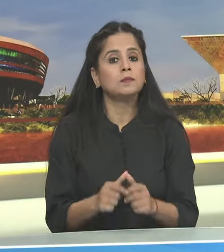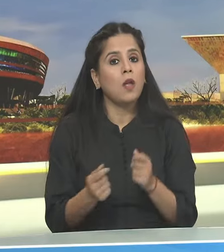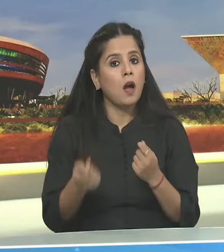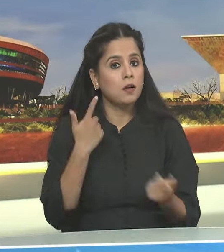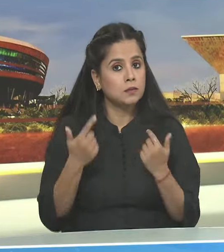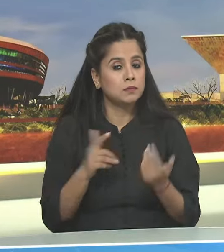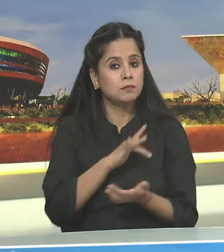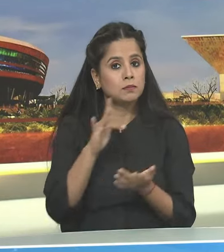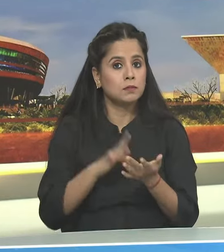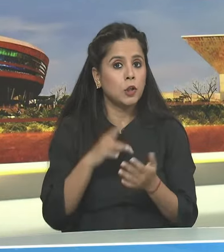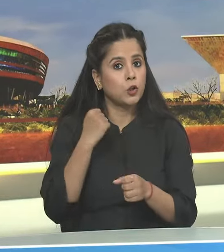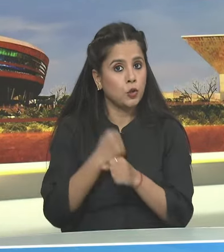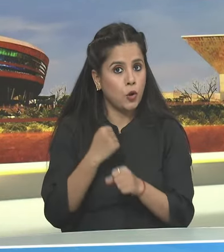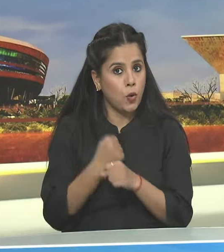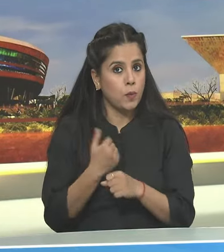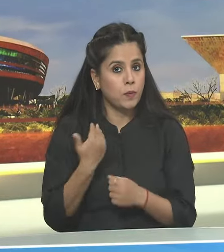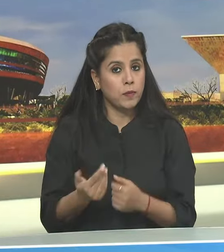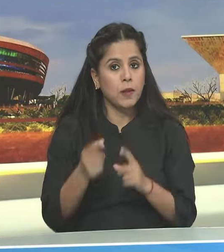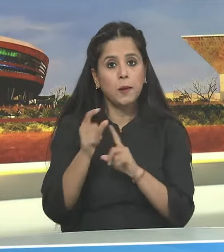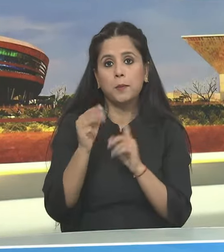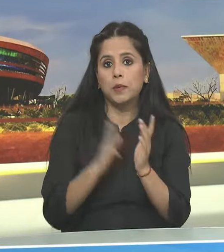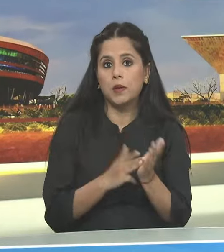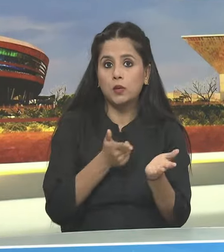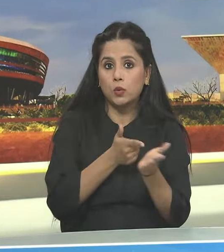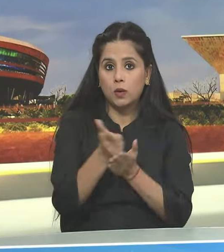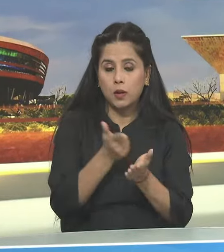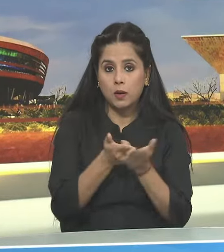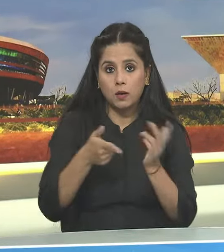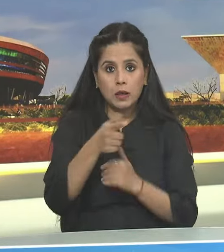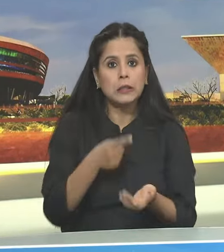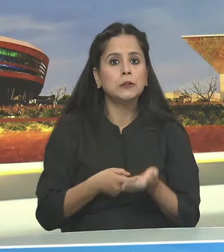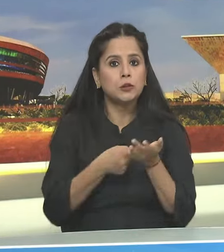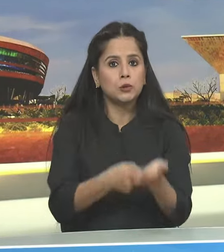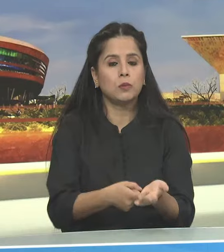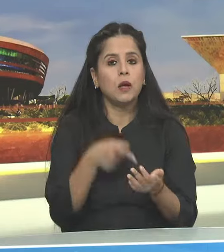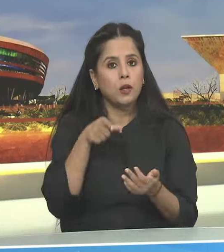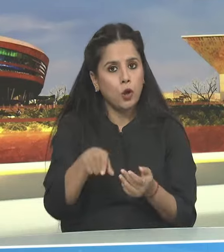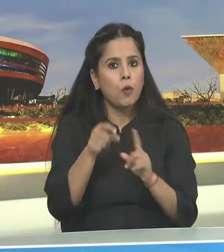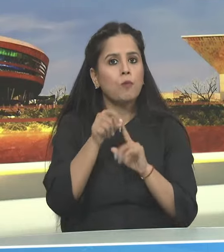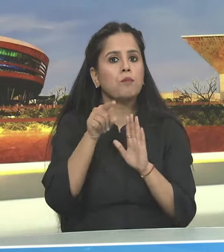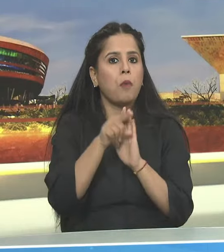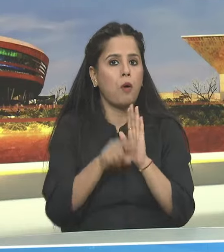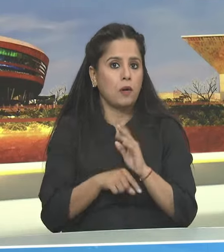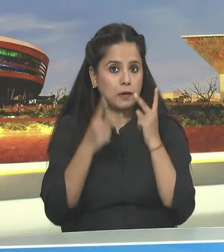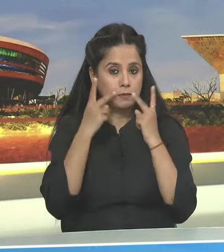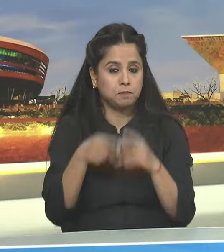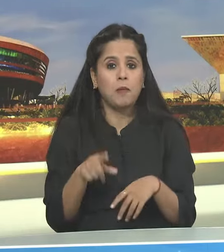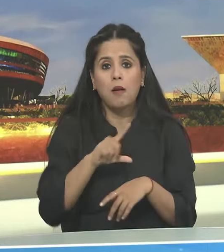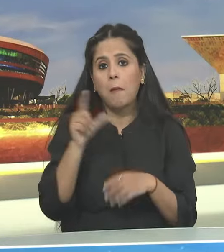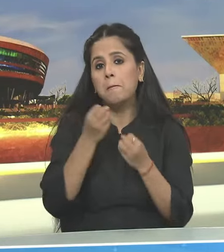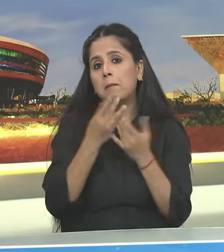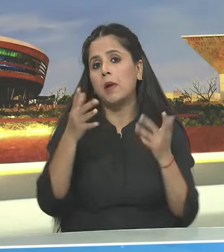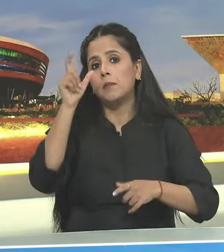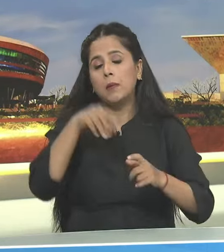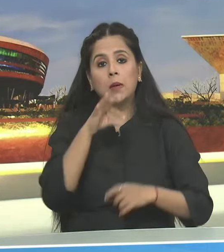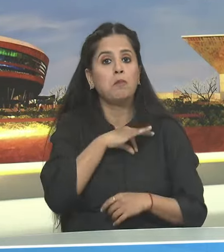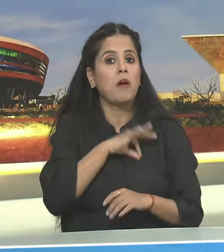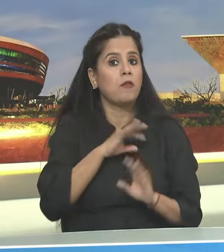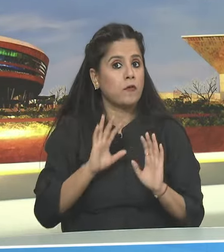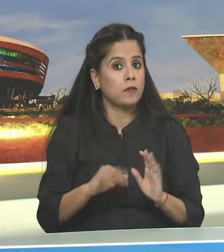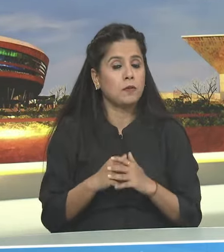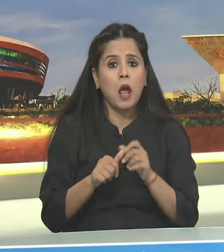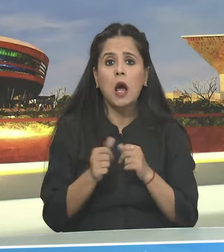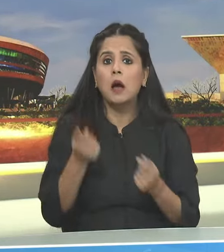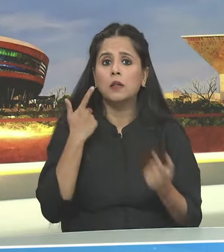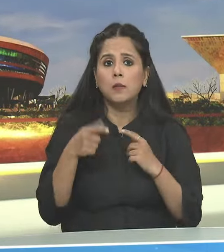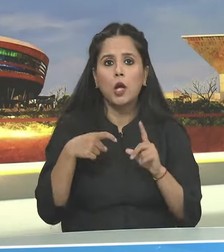असम में केंद्र सरकार के प्रधानमंत्री किसान सम्मान निधि योजना के तहत लाखों लोगों को लाभ मिल रहा है। असम